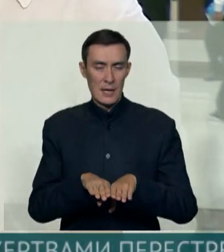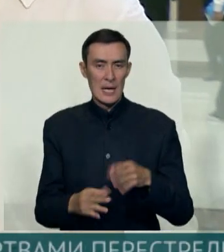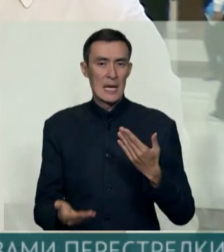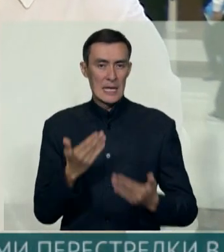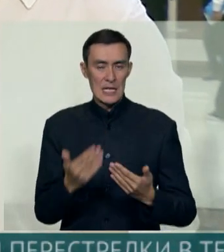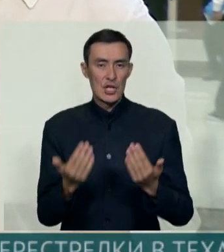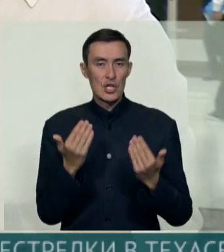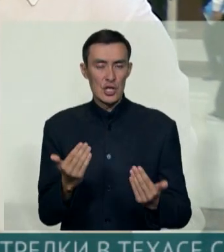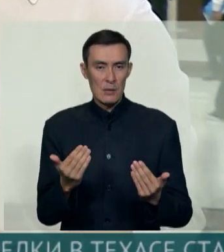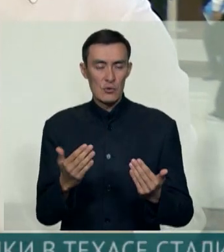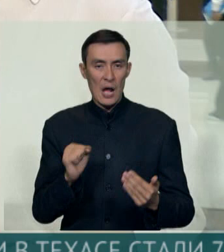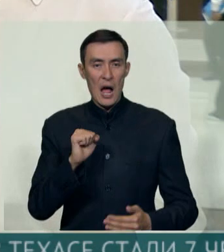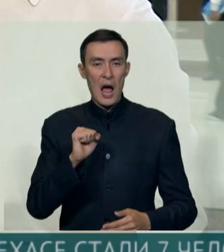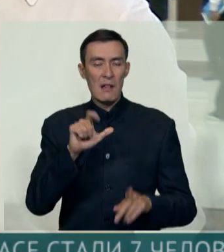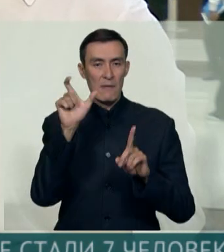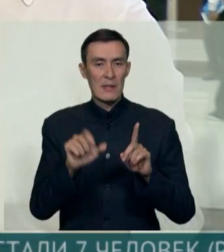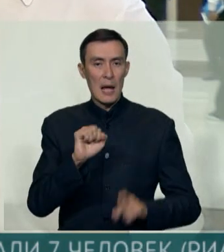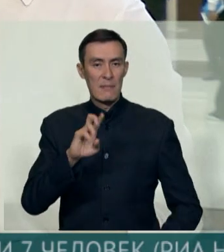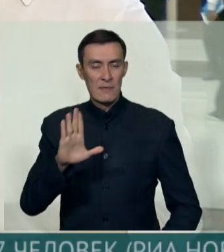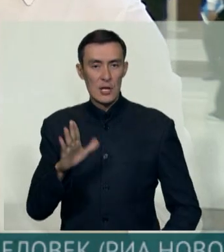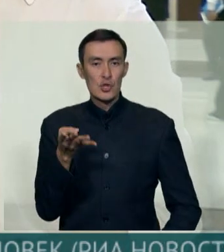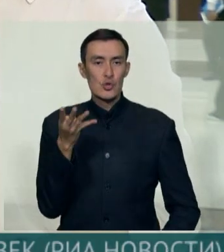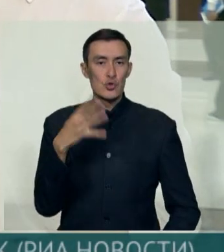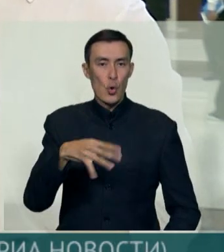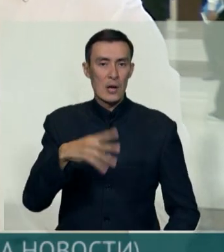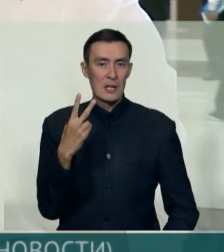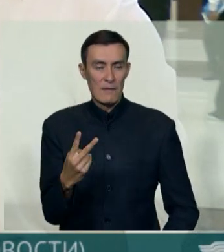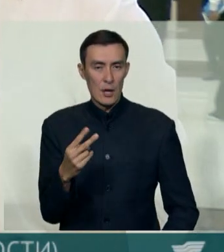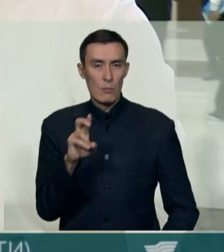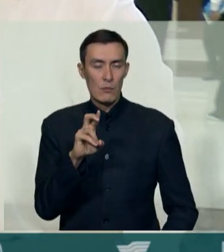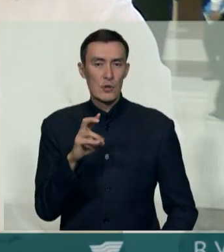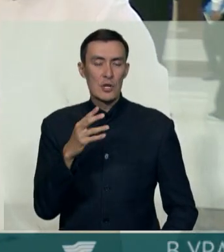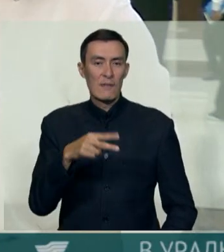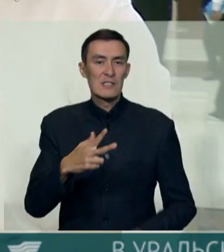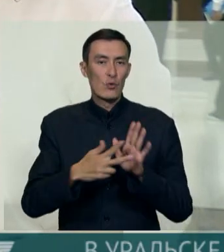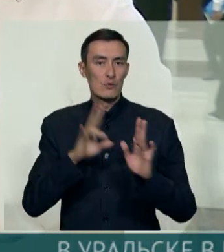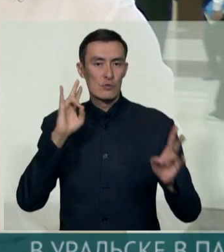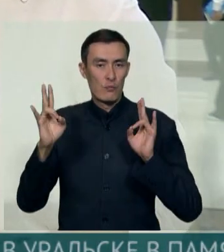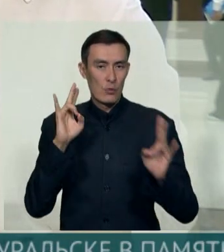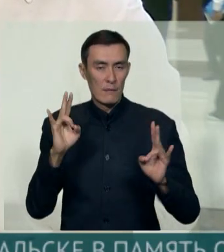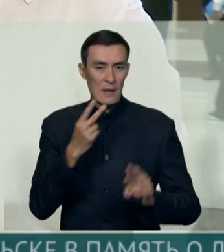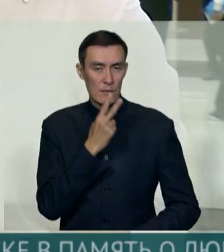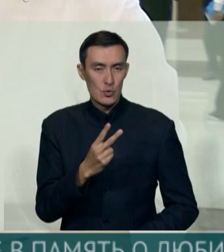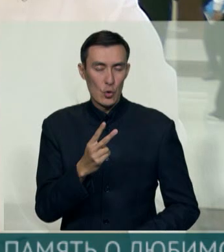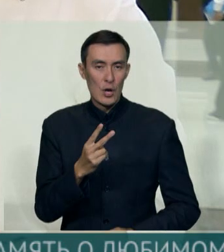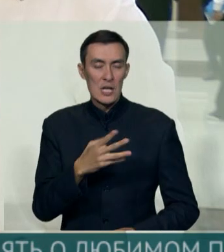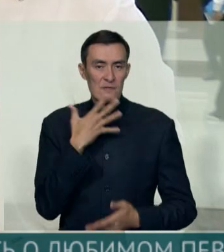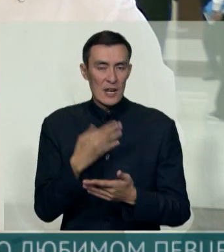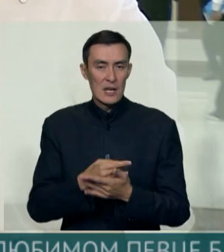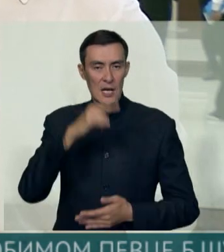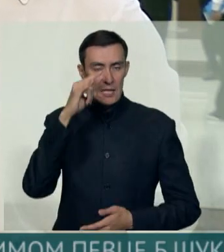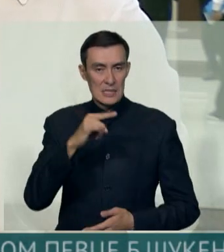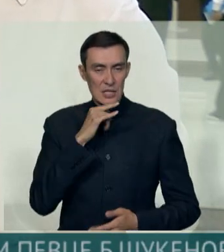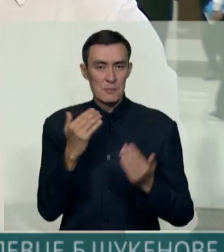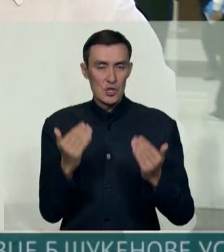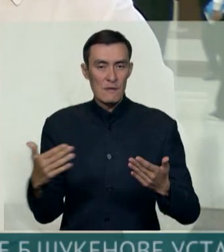в нынешнем алфавите у нас 42 буквы и на 28 звуков, то исконных казахских, то сейчас